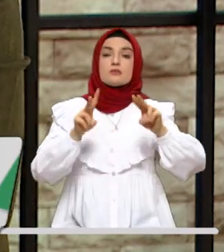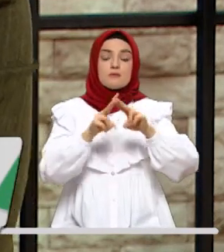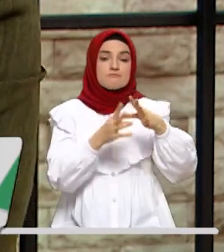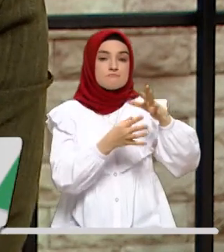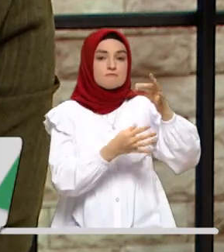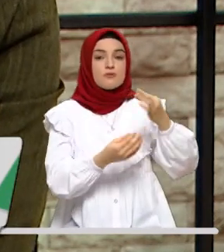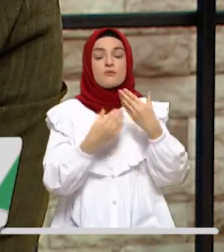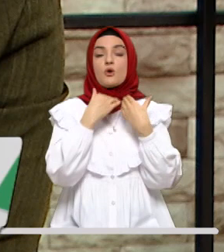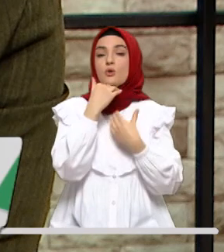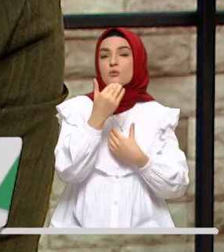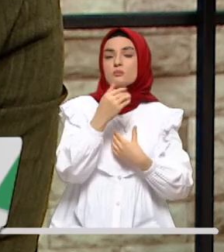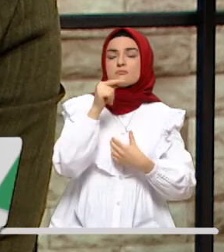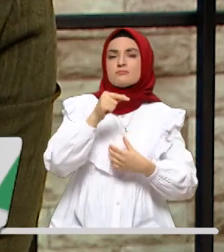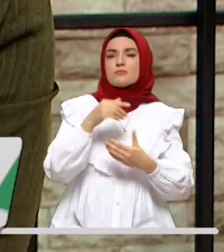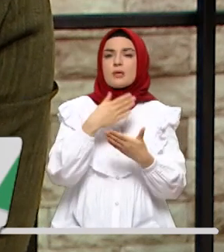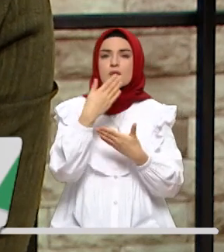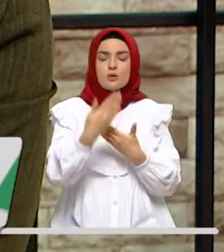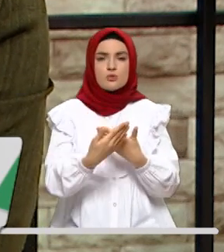olmaz. Demin Cemal Kutay'ın